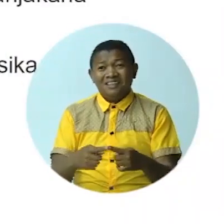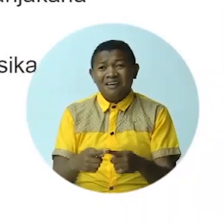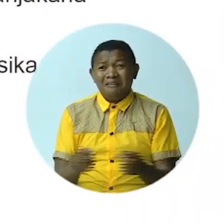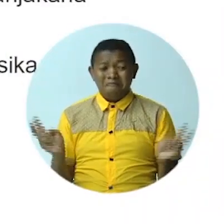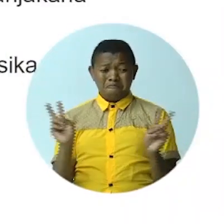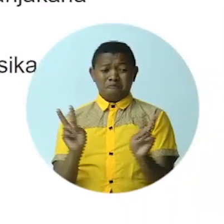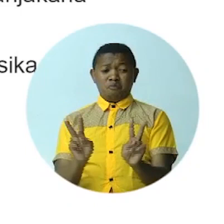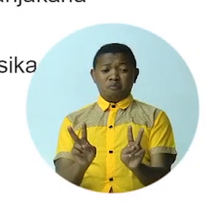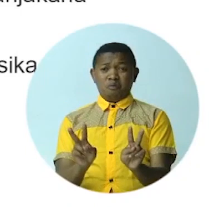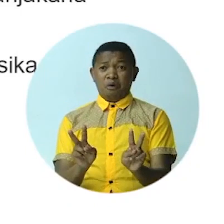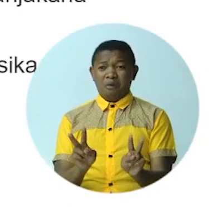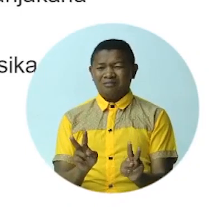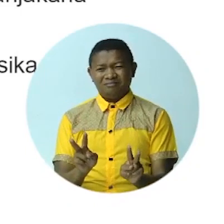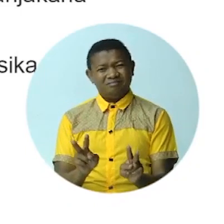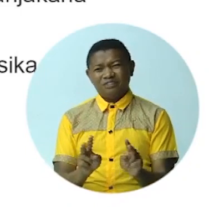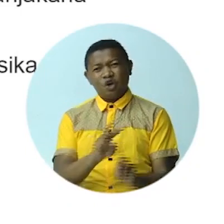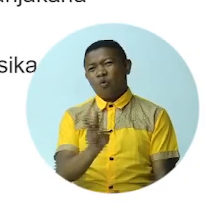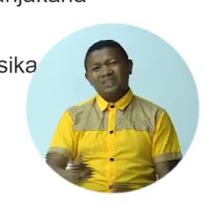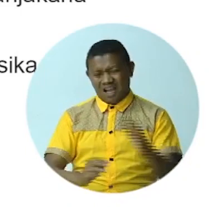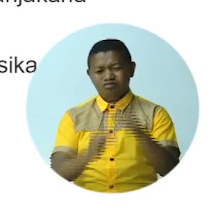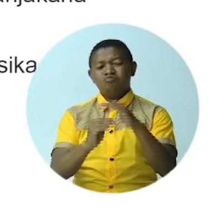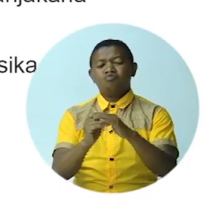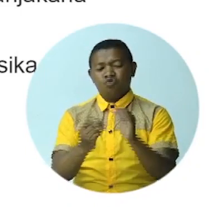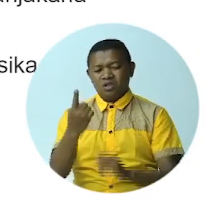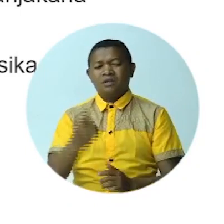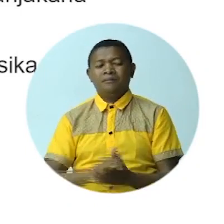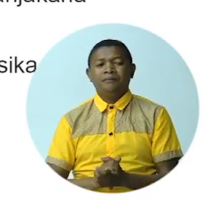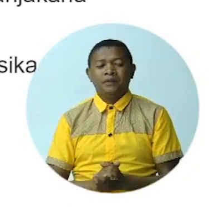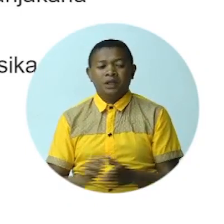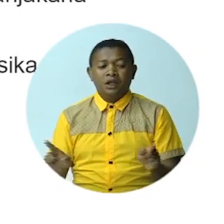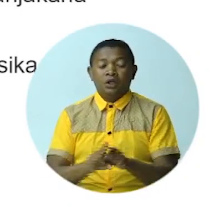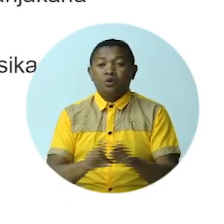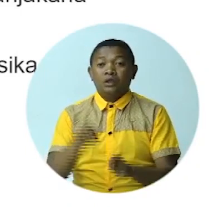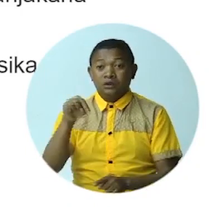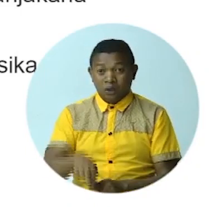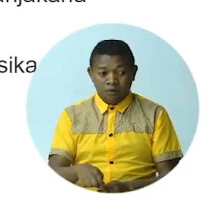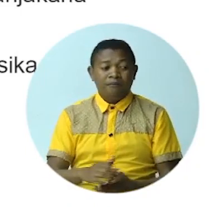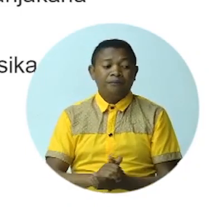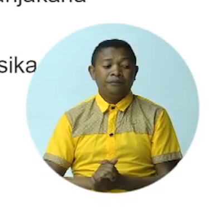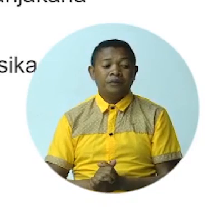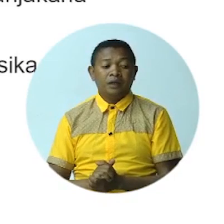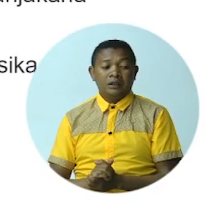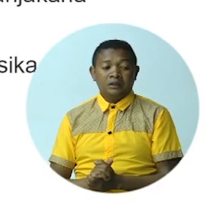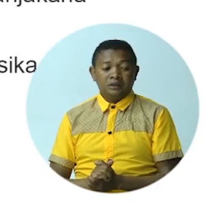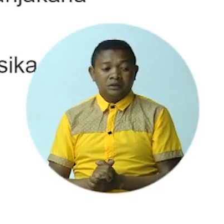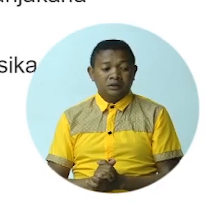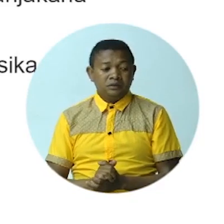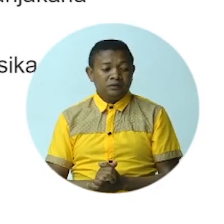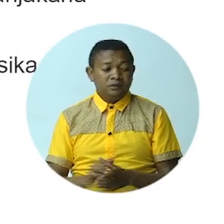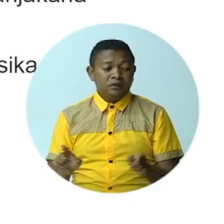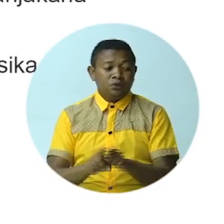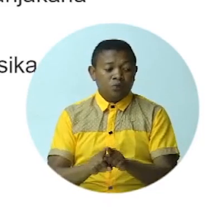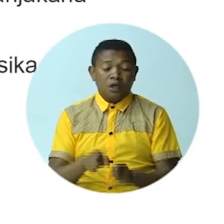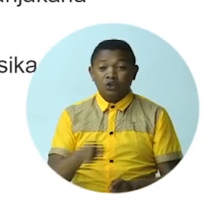razana dia omena lalana na ny voaka na ny miditra amin'ny faritra rehetra raha toa ka